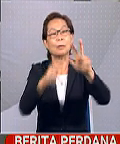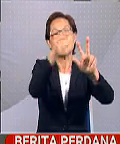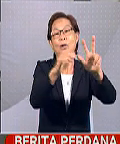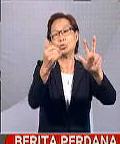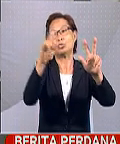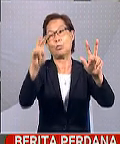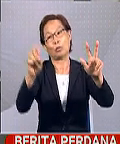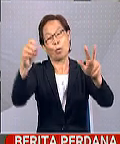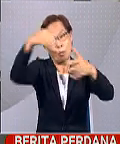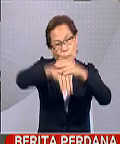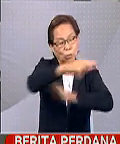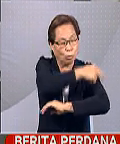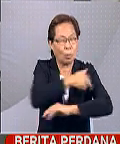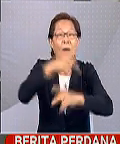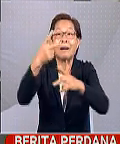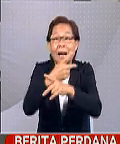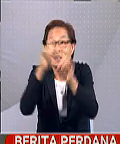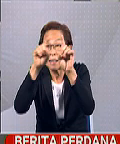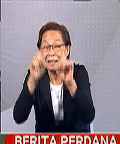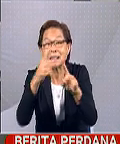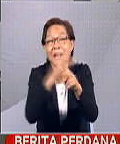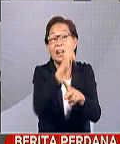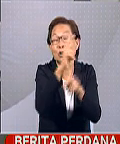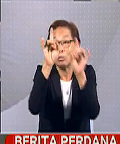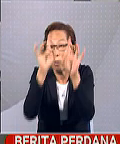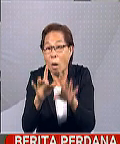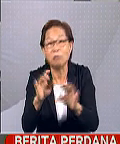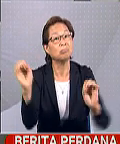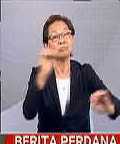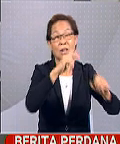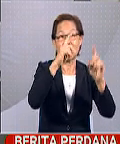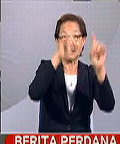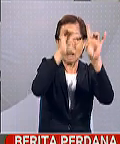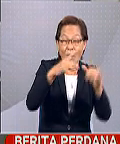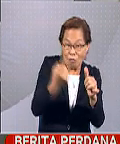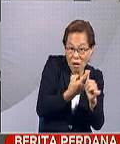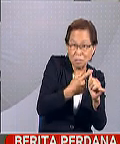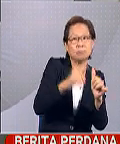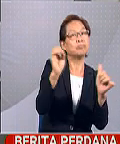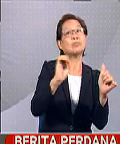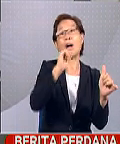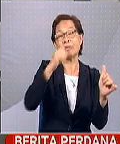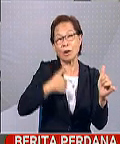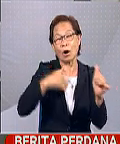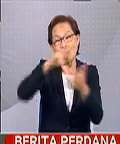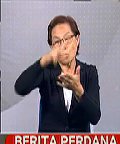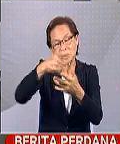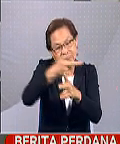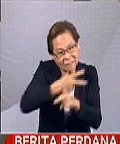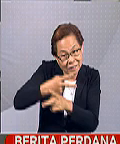Ini merupakan saringan kali kedua bagi beliau iaitu negatif pada saringan pertama semasa saringan pusat